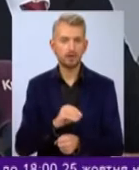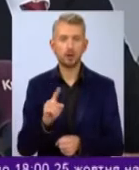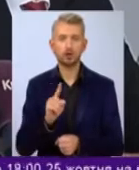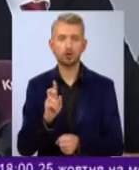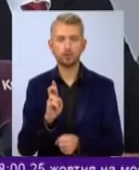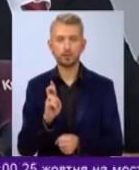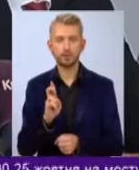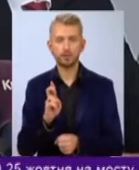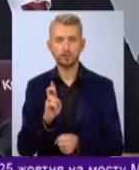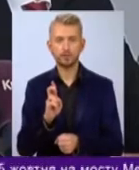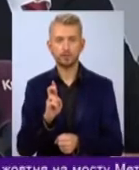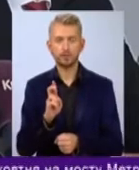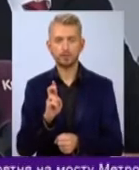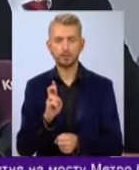щоб